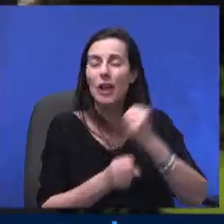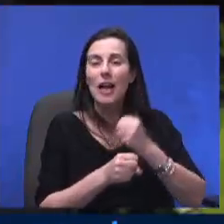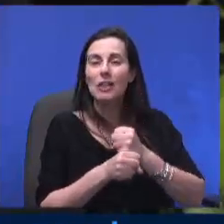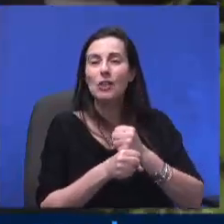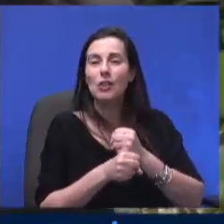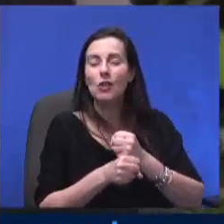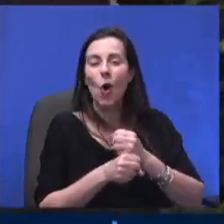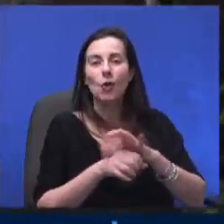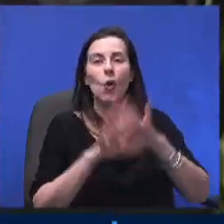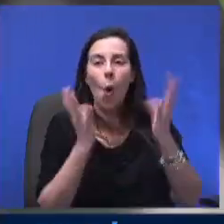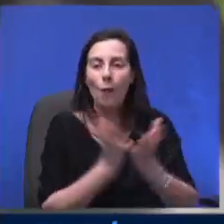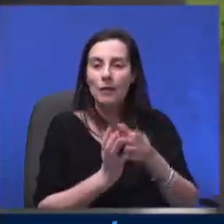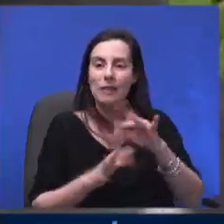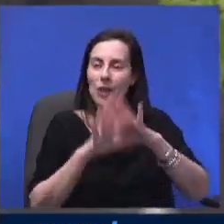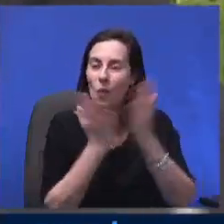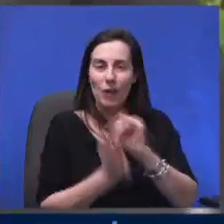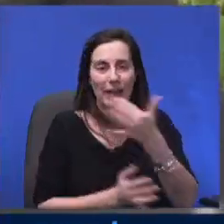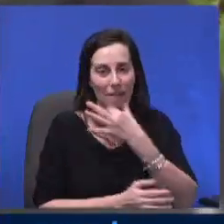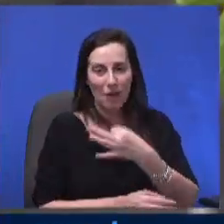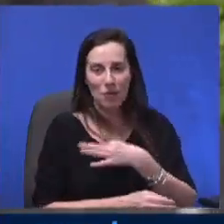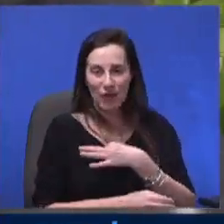שזה הכרוב הכי יפה בשבילנו.